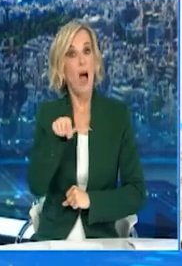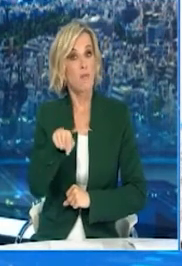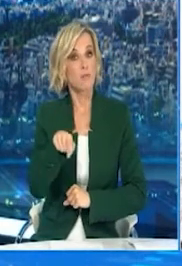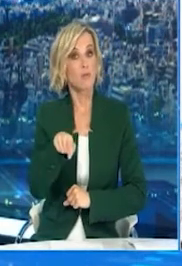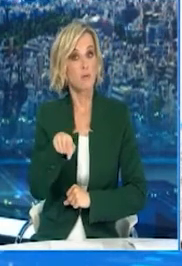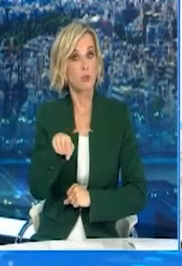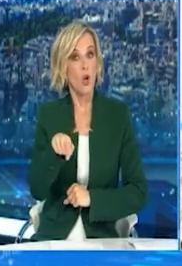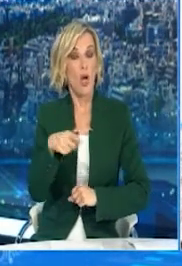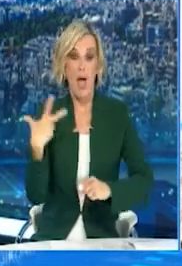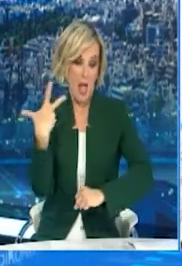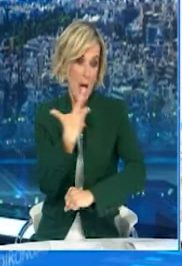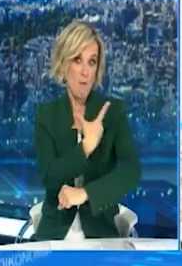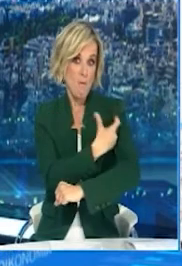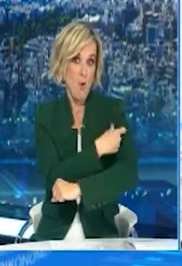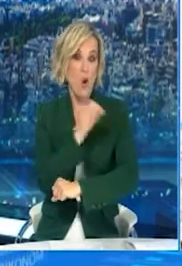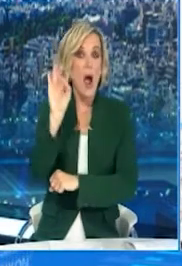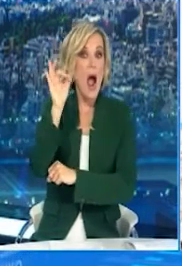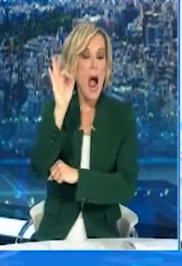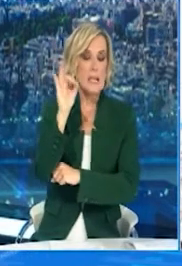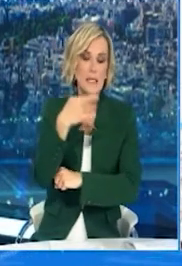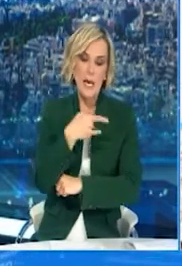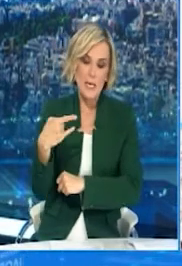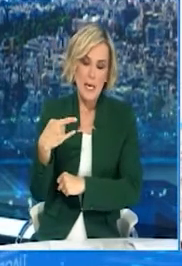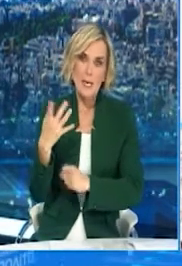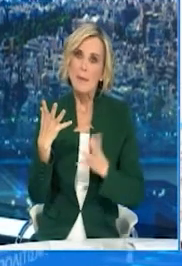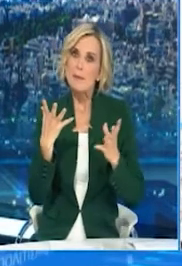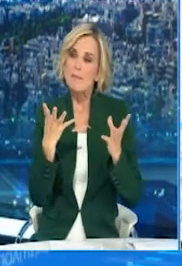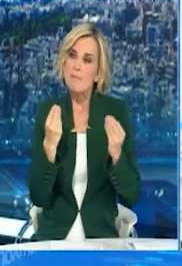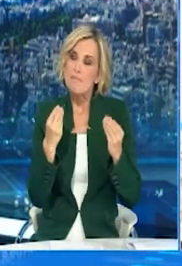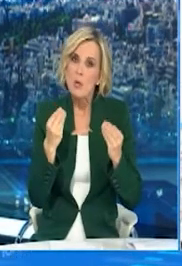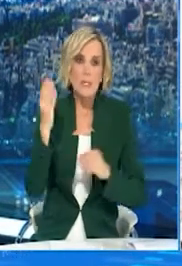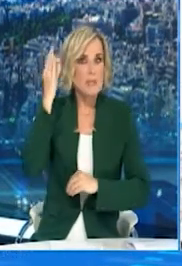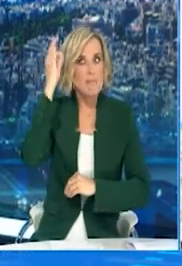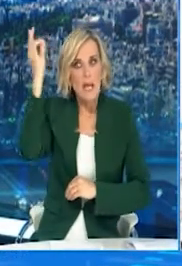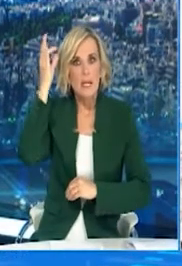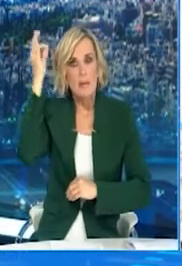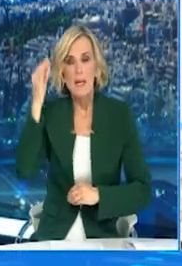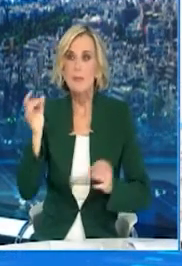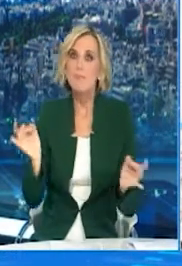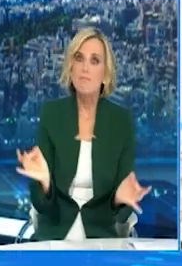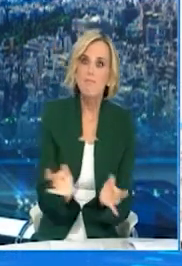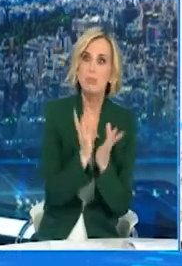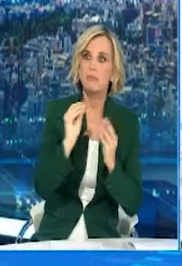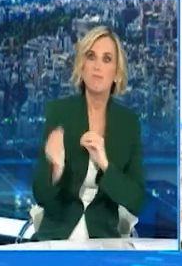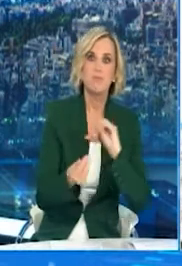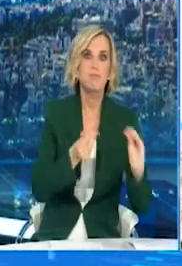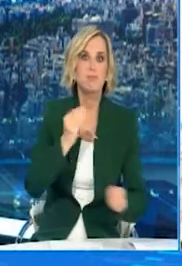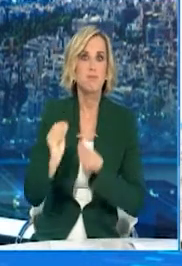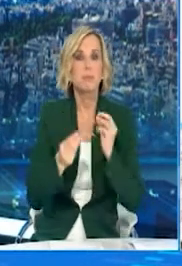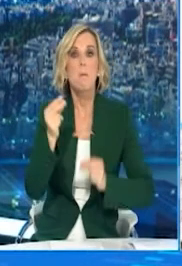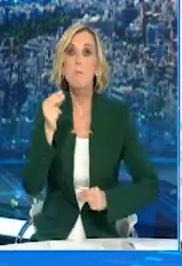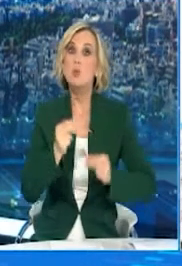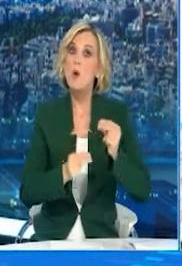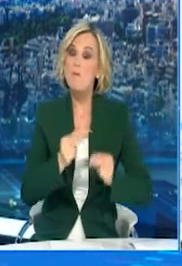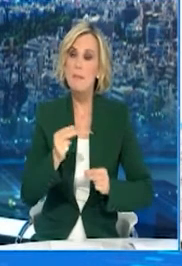τύπου οι αναφορές κλονίζουν την εμπιστοσύνη. Ο